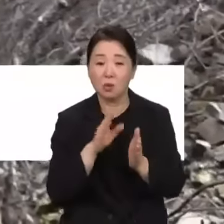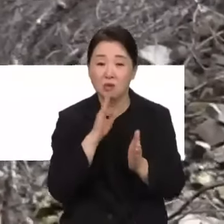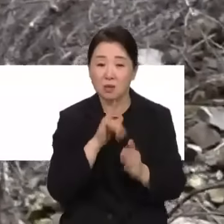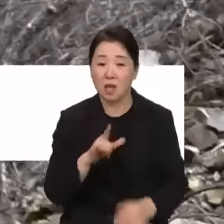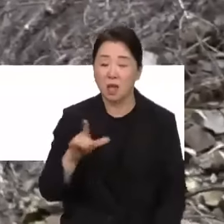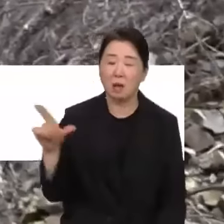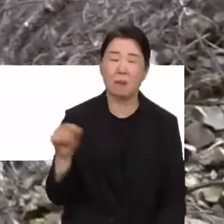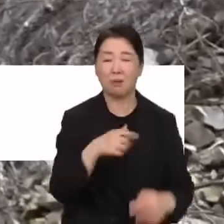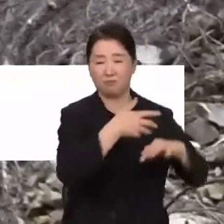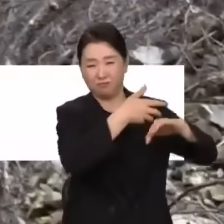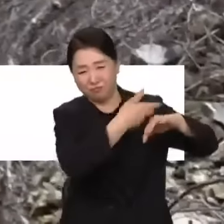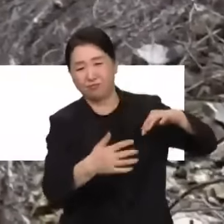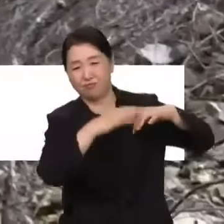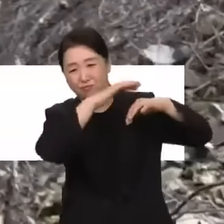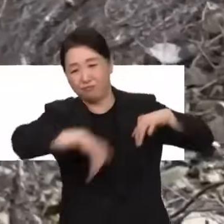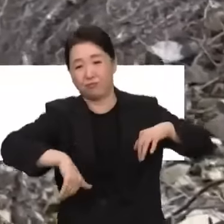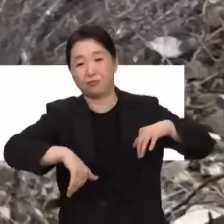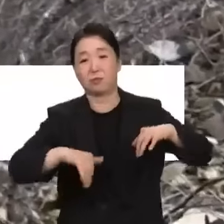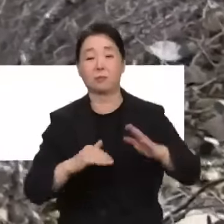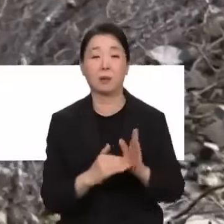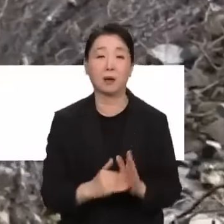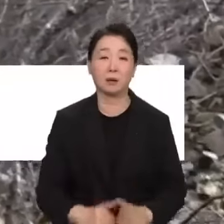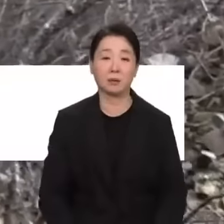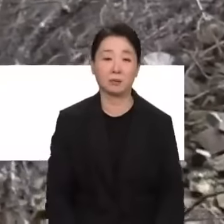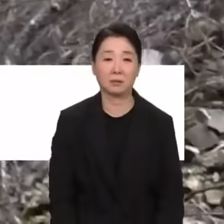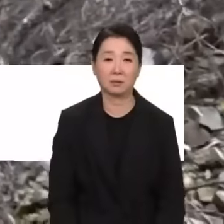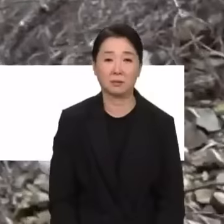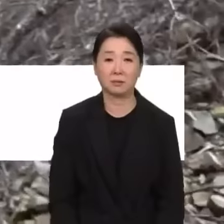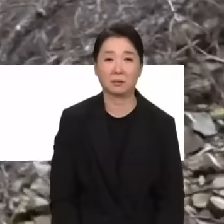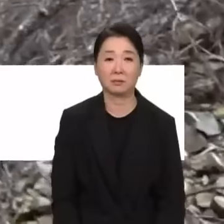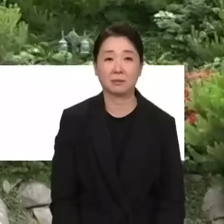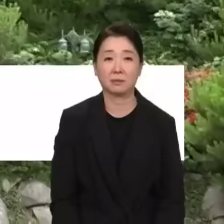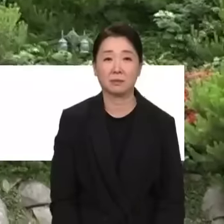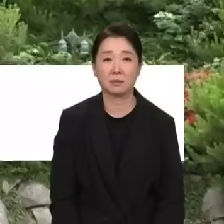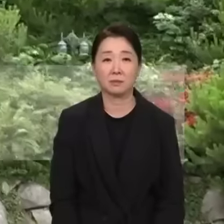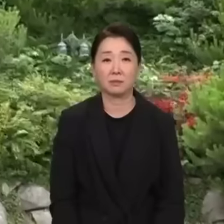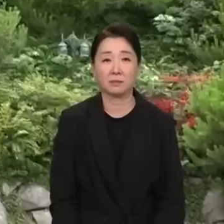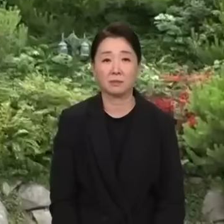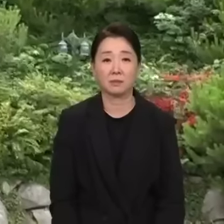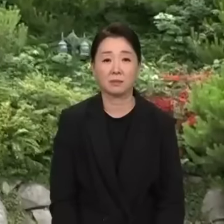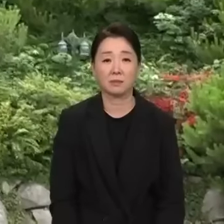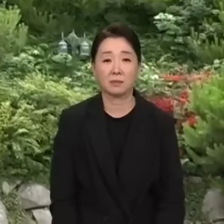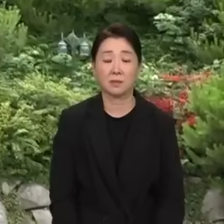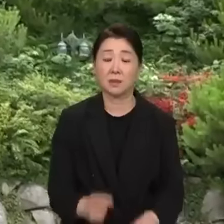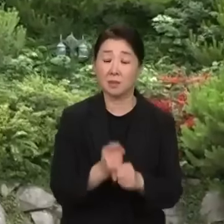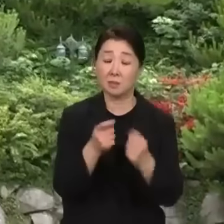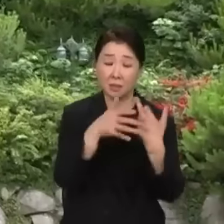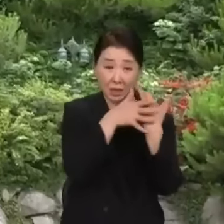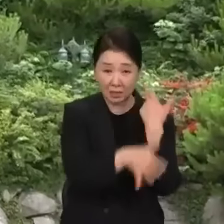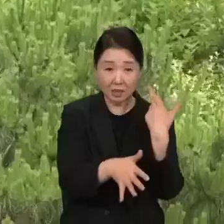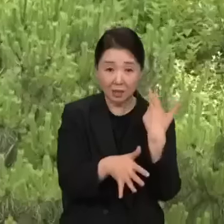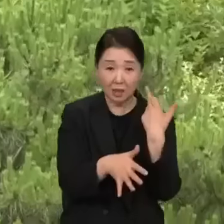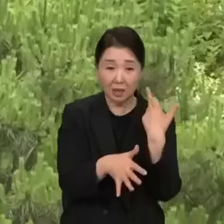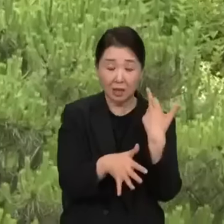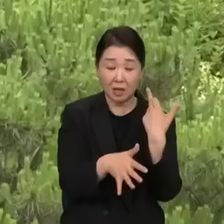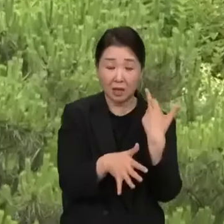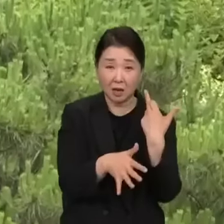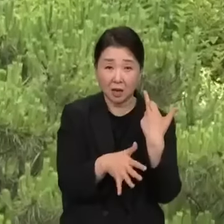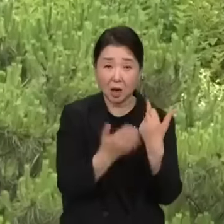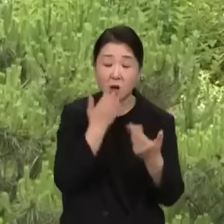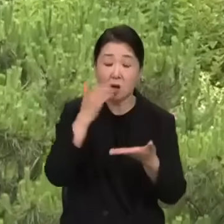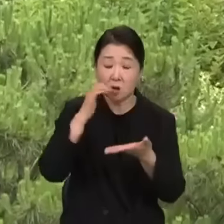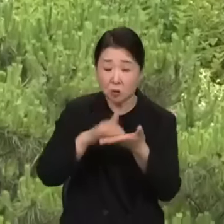굉장히 급속도로 빨리 무너져 내립니다. 이미 산사태가 석굴암 근처까지